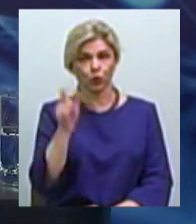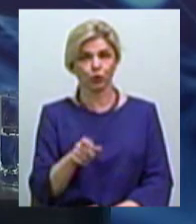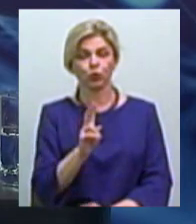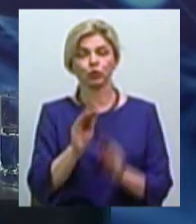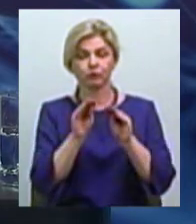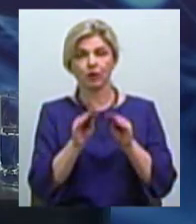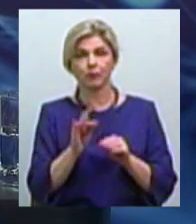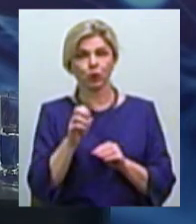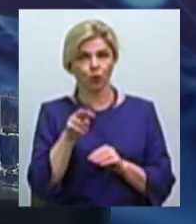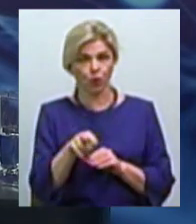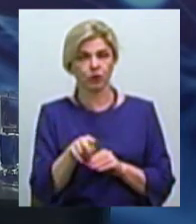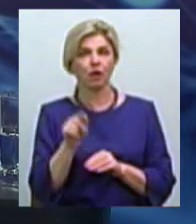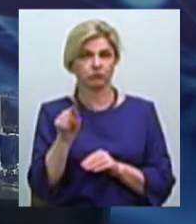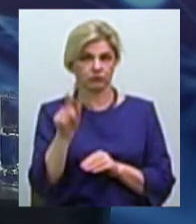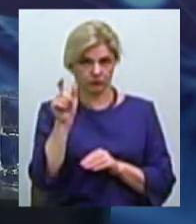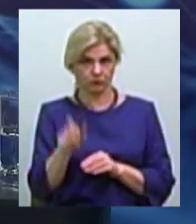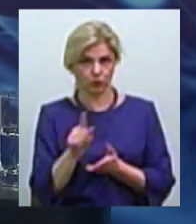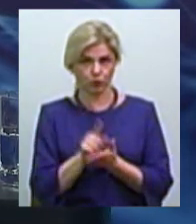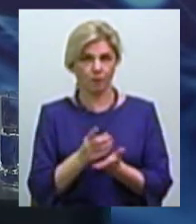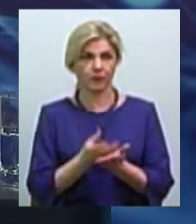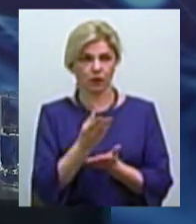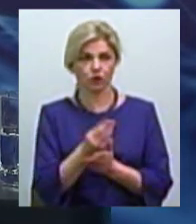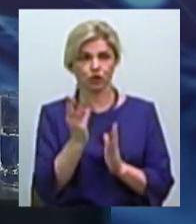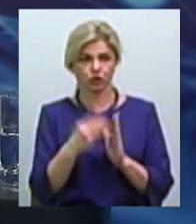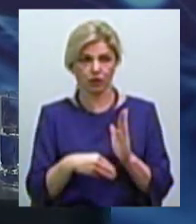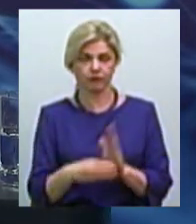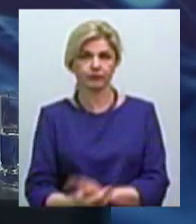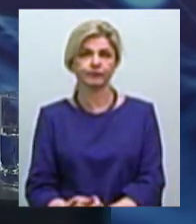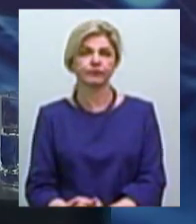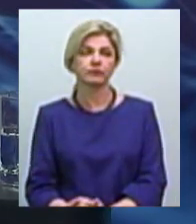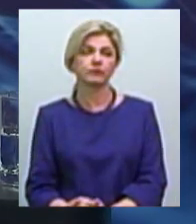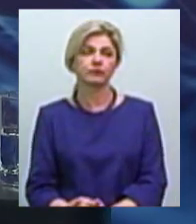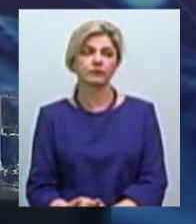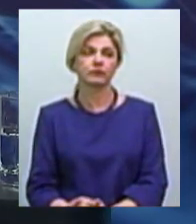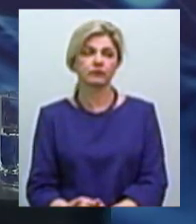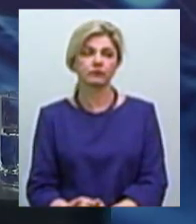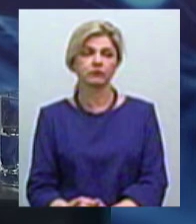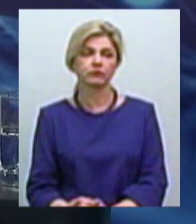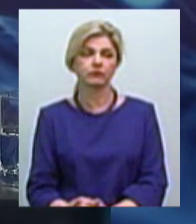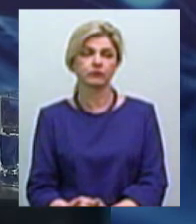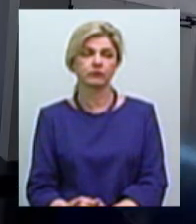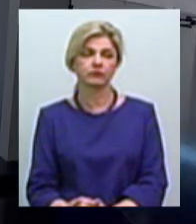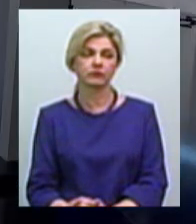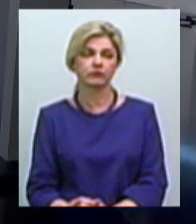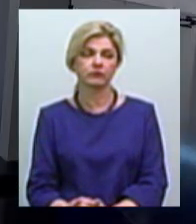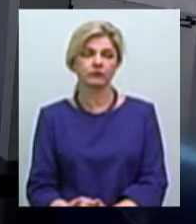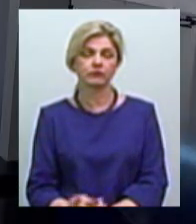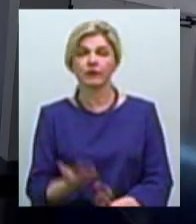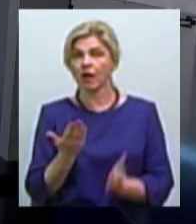складено протокол, вона повинна сплатити штраф, так? Так. Протягом двох тижнів. Да. Якщо ні,